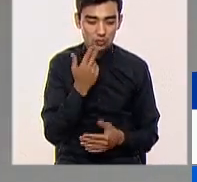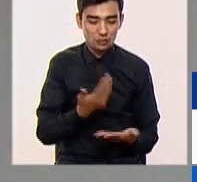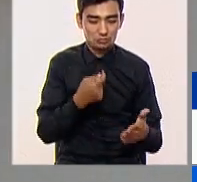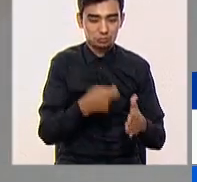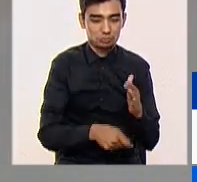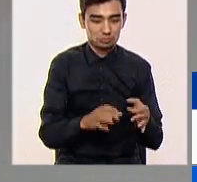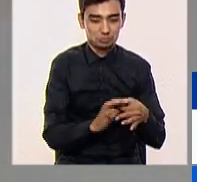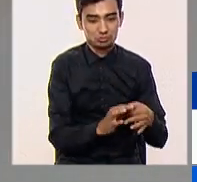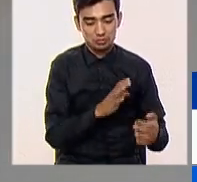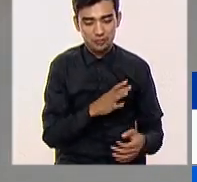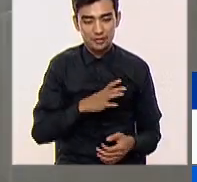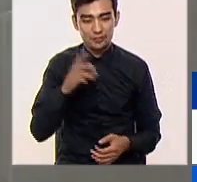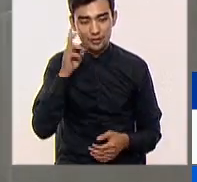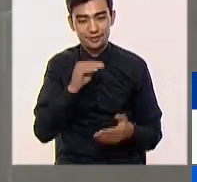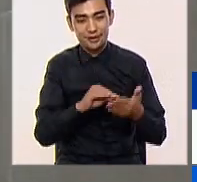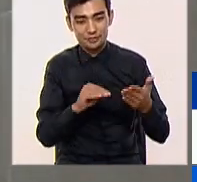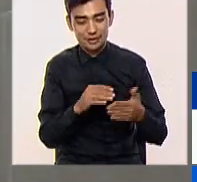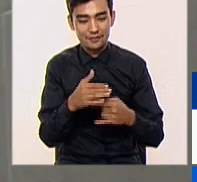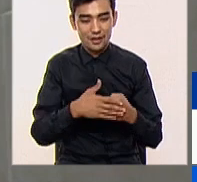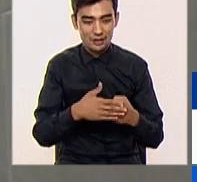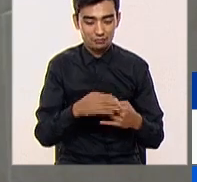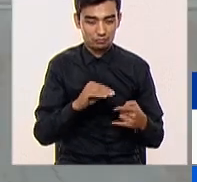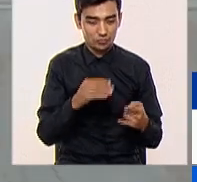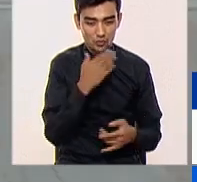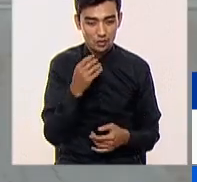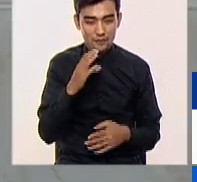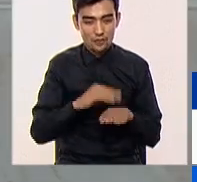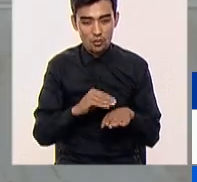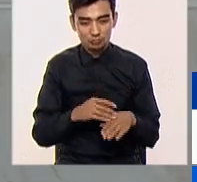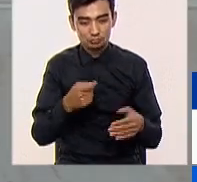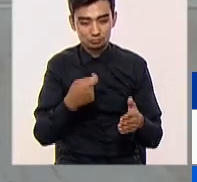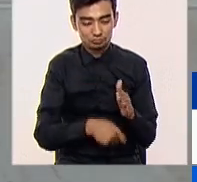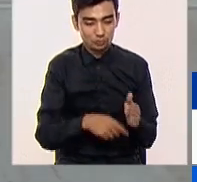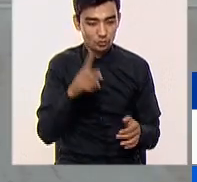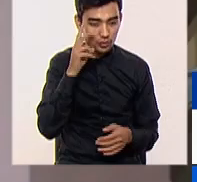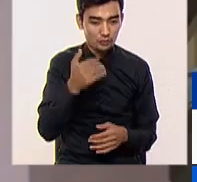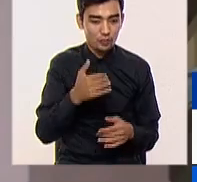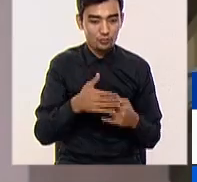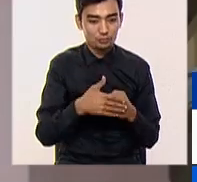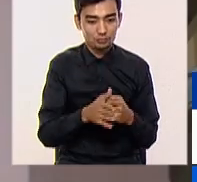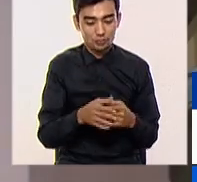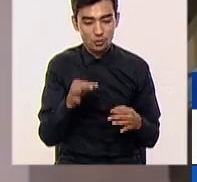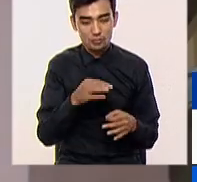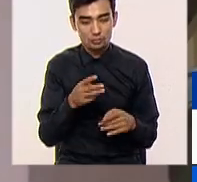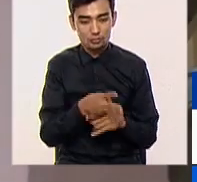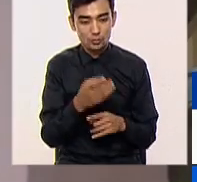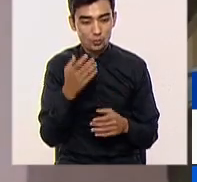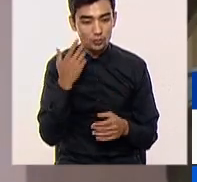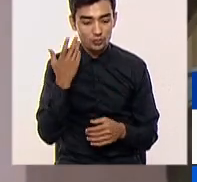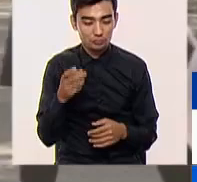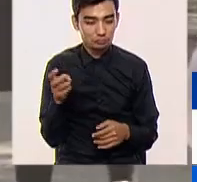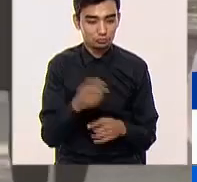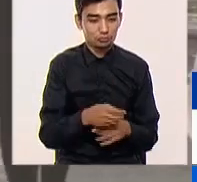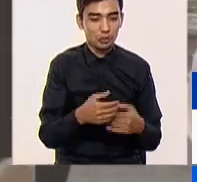Сыртқы есігінде әжетхана екендігі жазылмағандар да аз емес. Түнге қарай құлып салынған дәретхананың есігін мектеп ұжымы түсірілім тобы келгенде бірақ